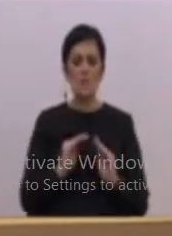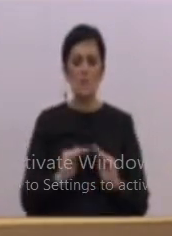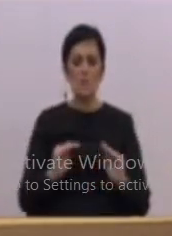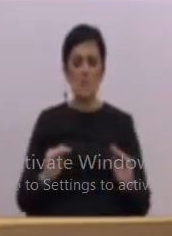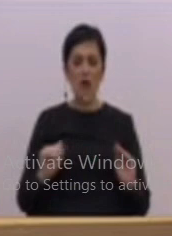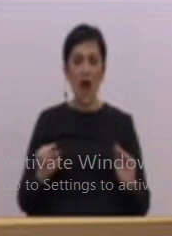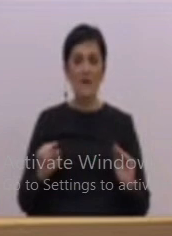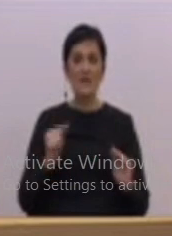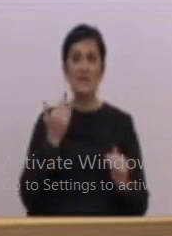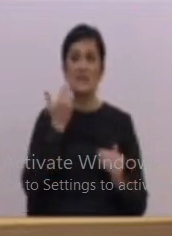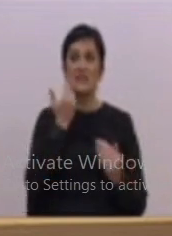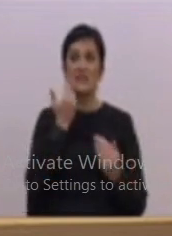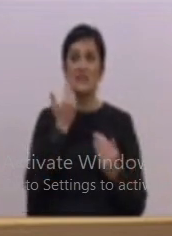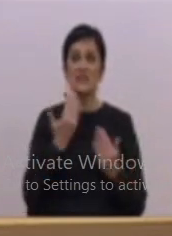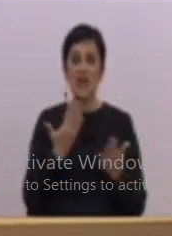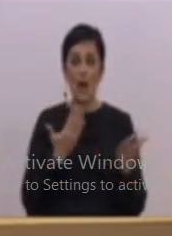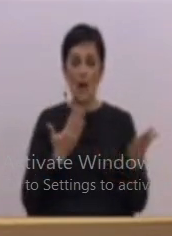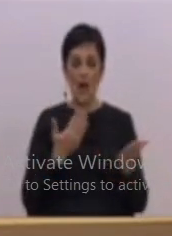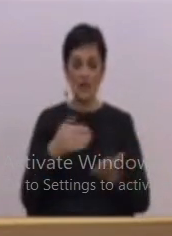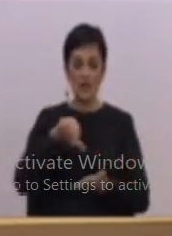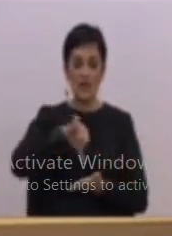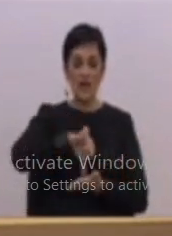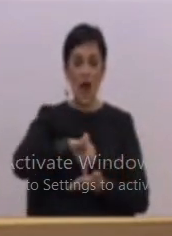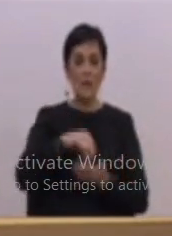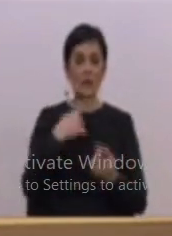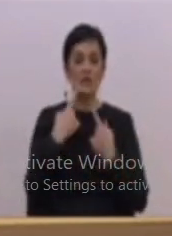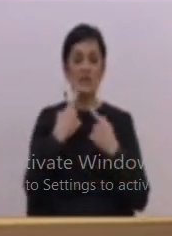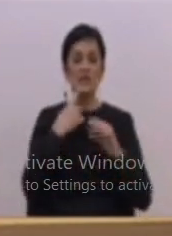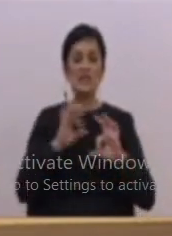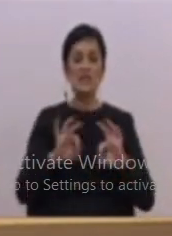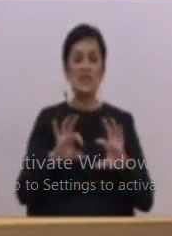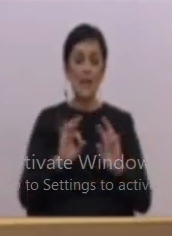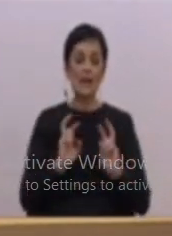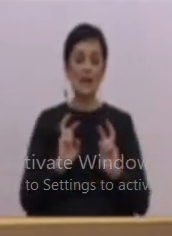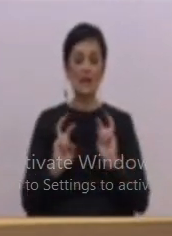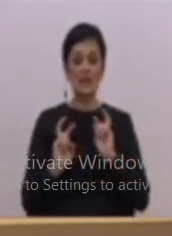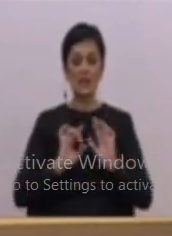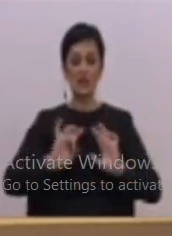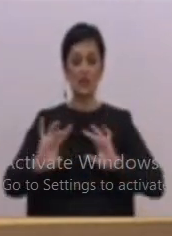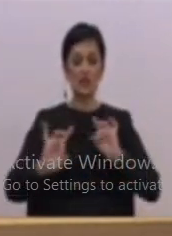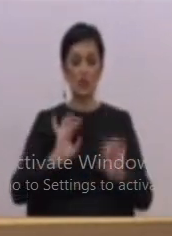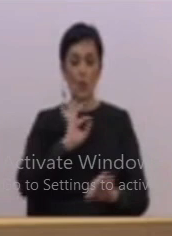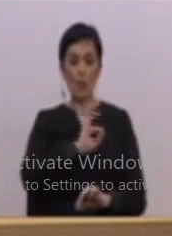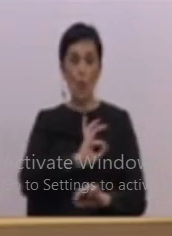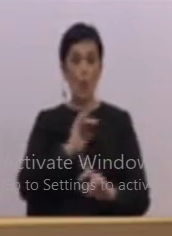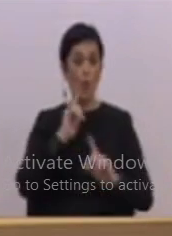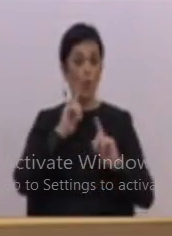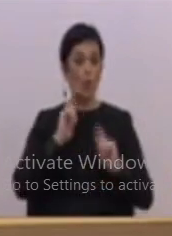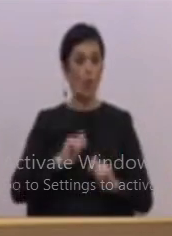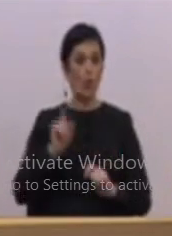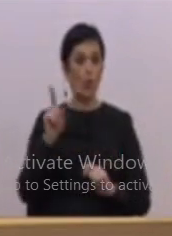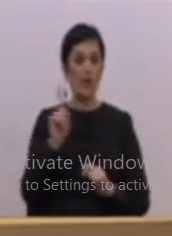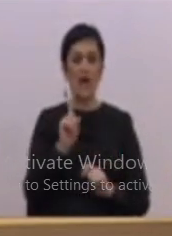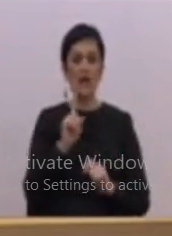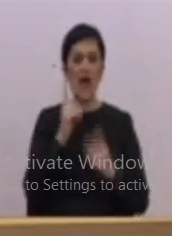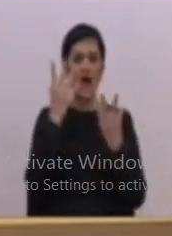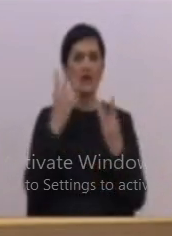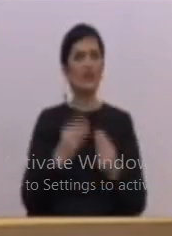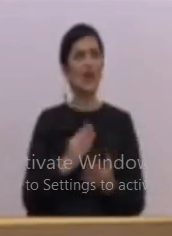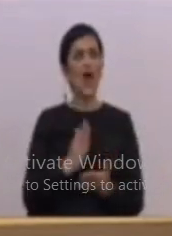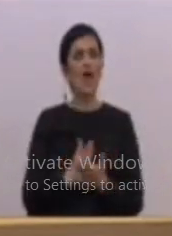აქრო სამარცხვინოდ გამოდიხარ და იმაზე საუბრობ ნიშნის მოგებით რომ უკრაინაში თურმე რა დღეში არიან